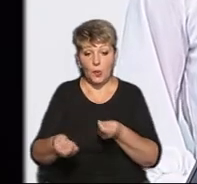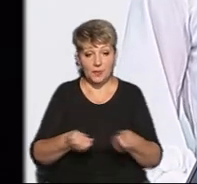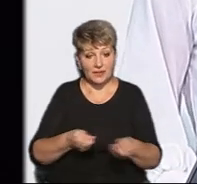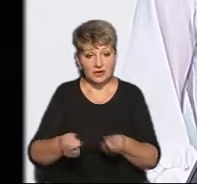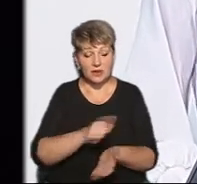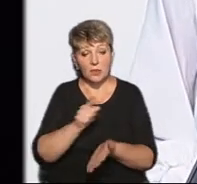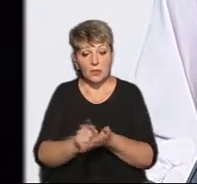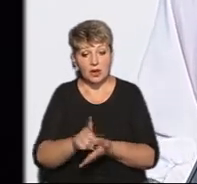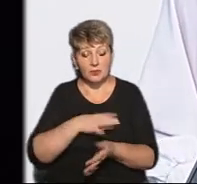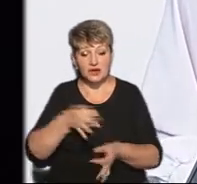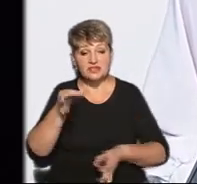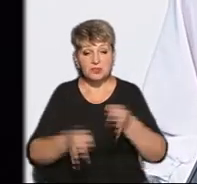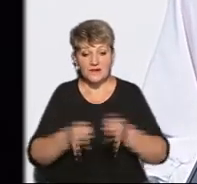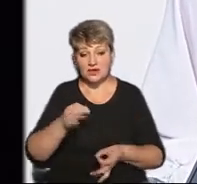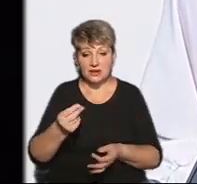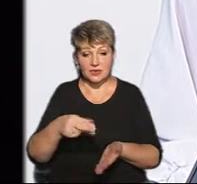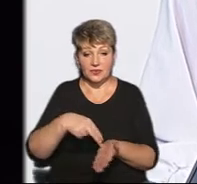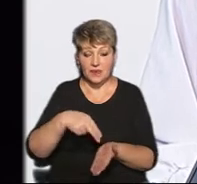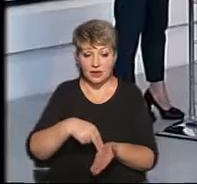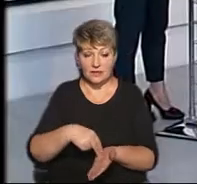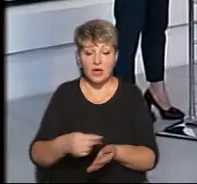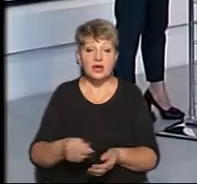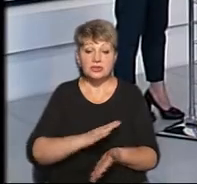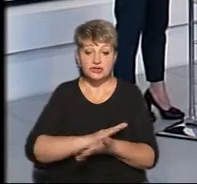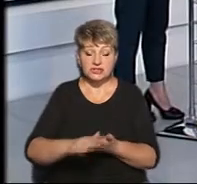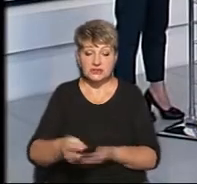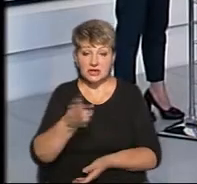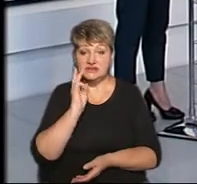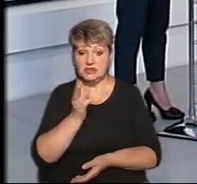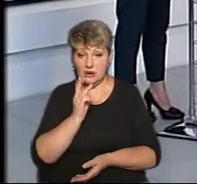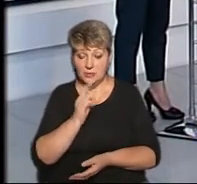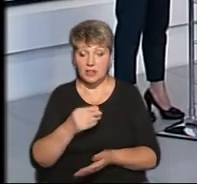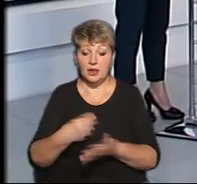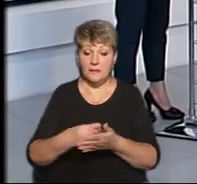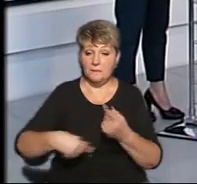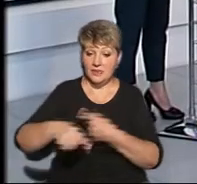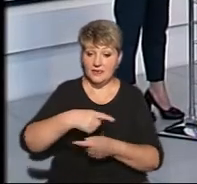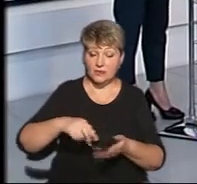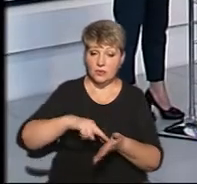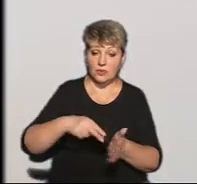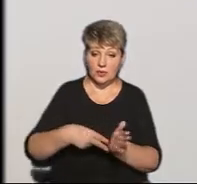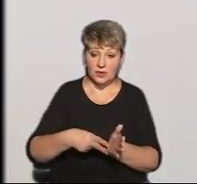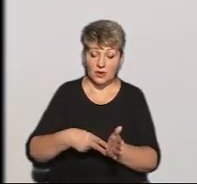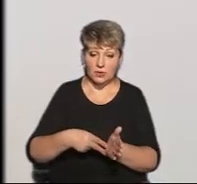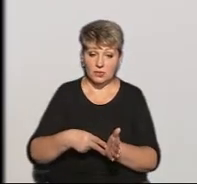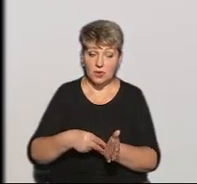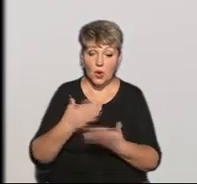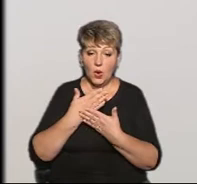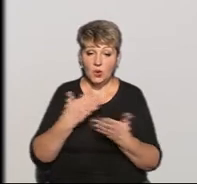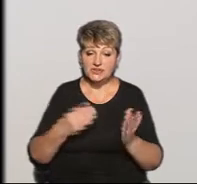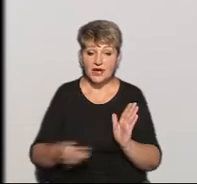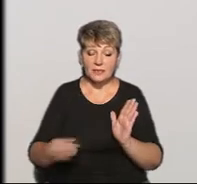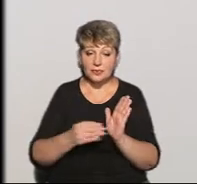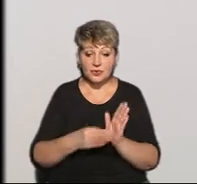Повинні в місті бути справедливі тарифи, біла зарплата, легалізація бізнесу та економіки. До слова, про останній